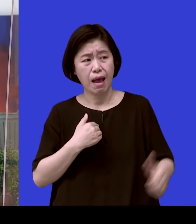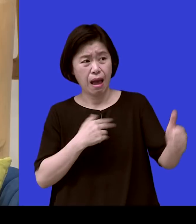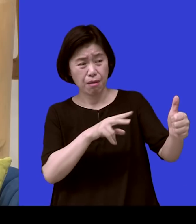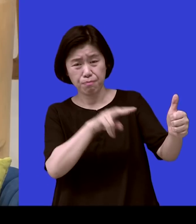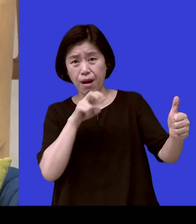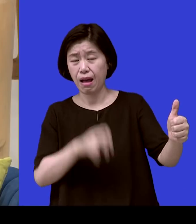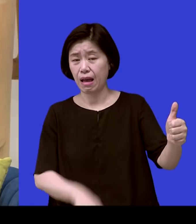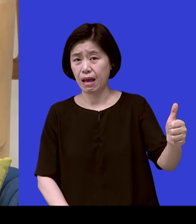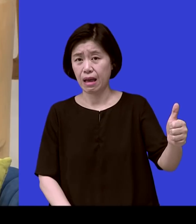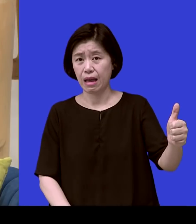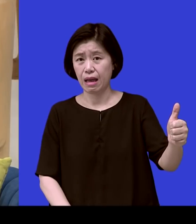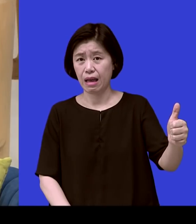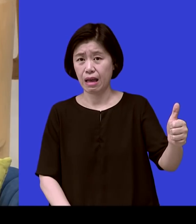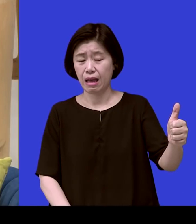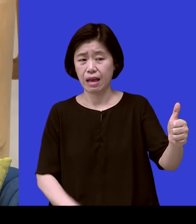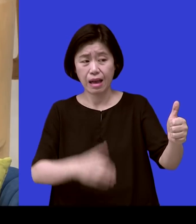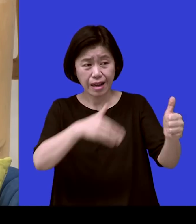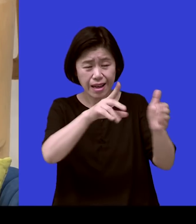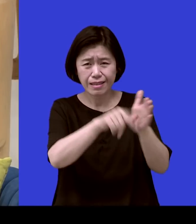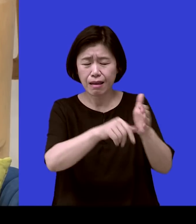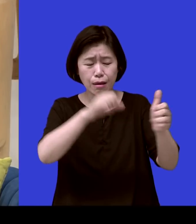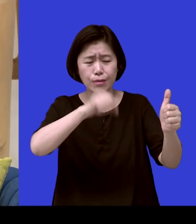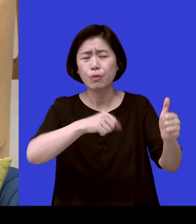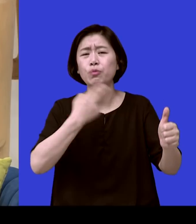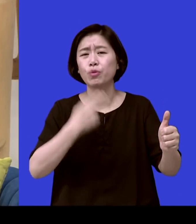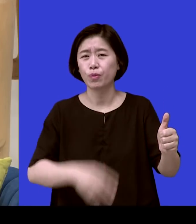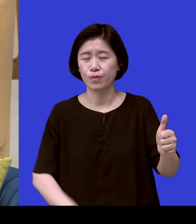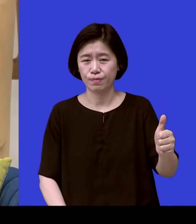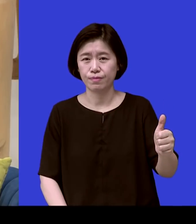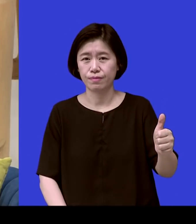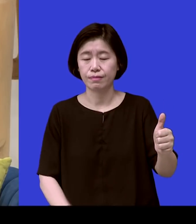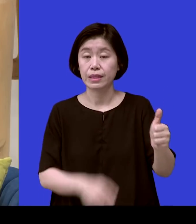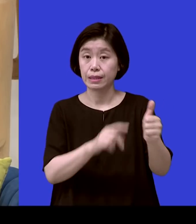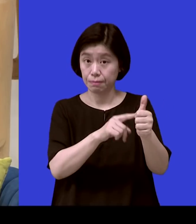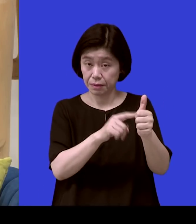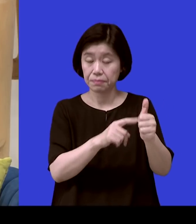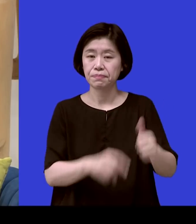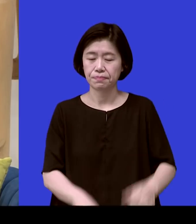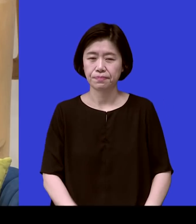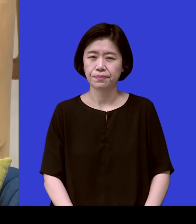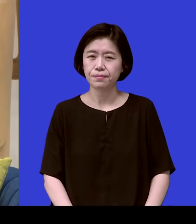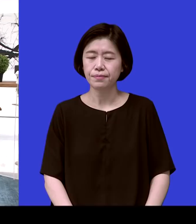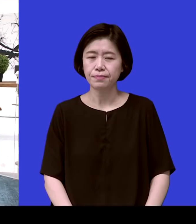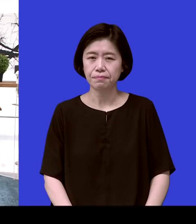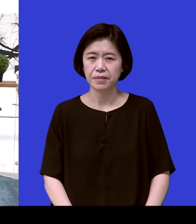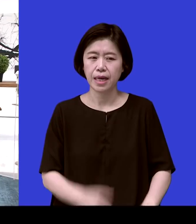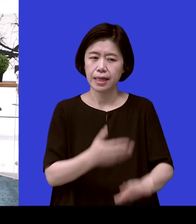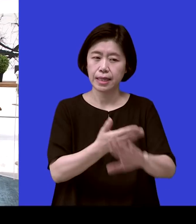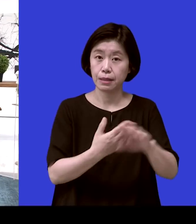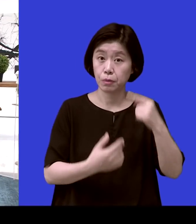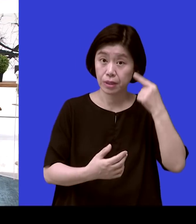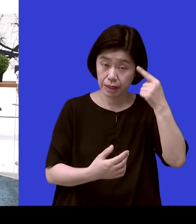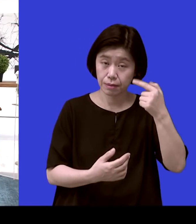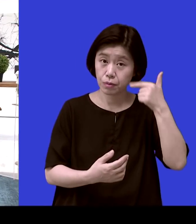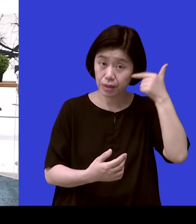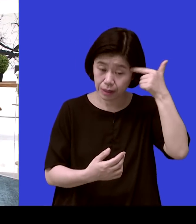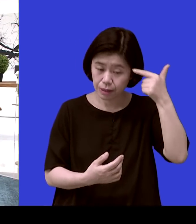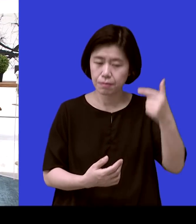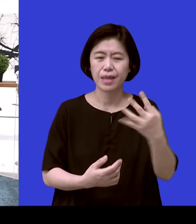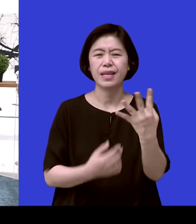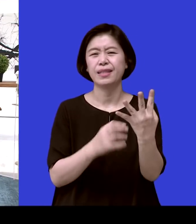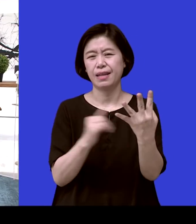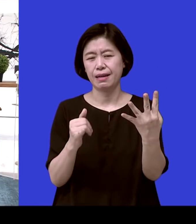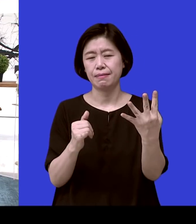예. 그러고 남편이 나가서 테니스를 복식으로, 힘드시니까 목사님들 월요일 날 단식으로 못 치신대요.